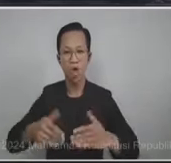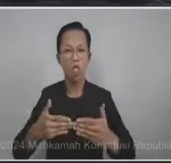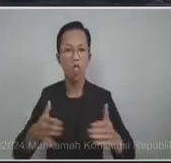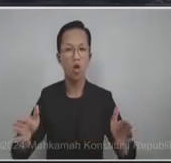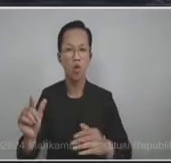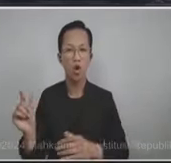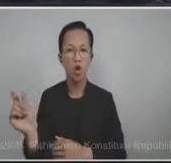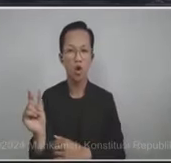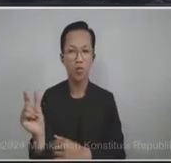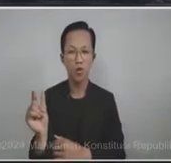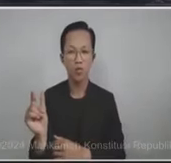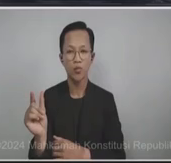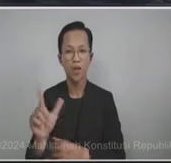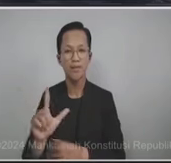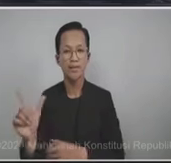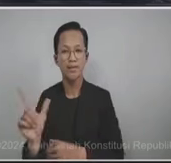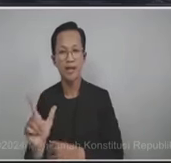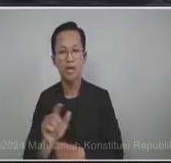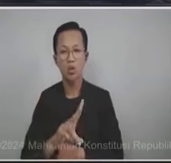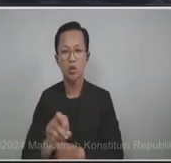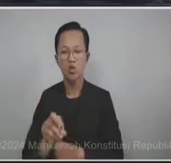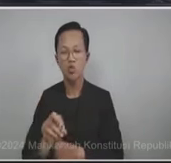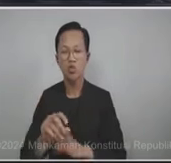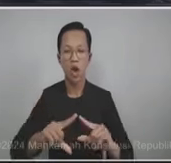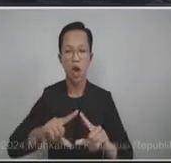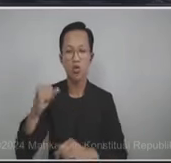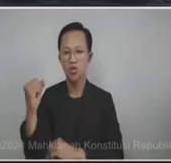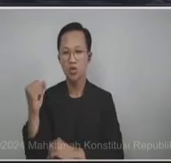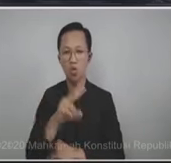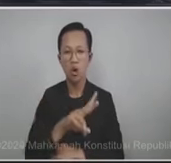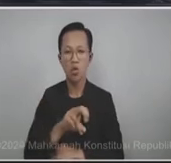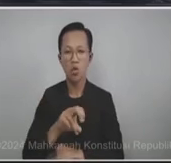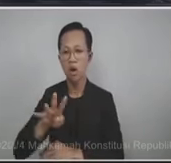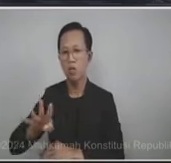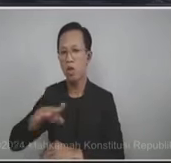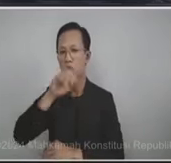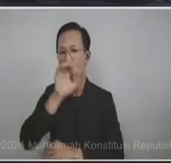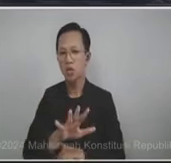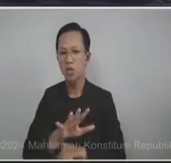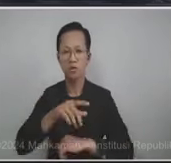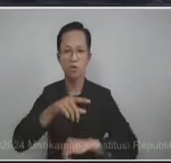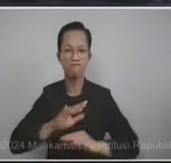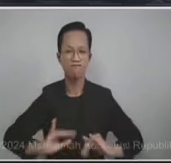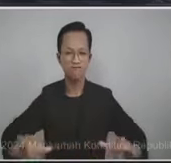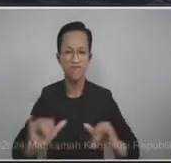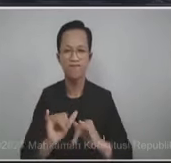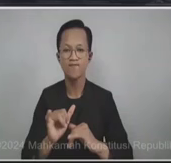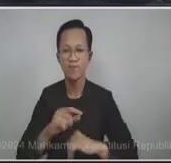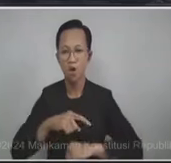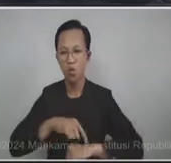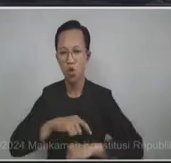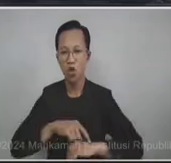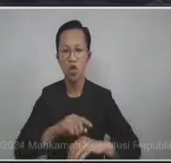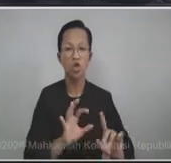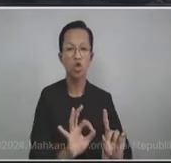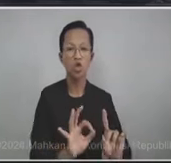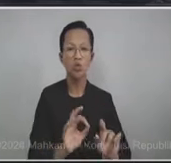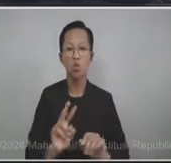hari Selasa tanggal 20 bulan Agustus tahun 2024 selesai diucapkan secara bersamaan pada pukul